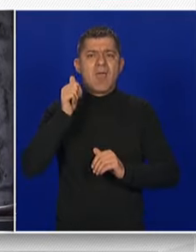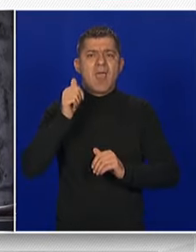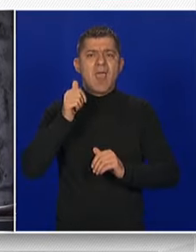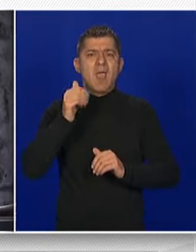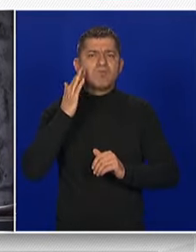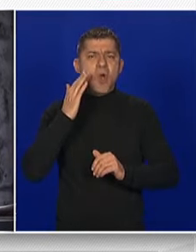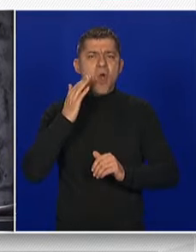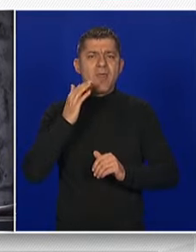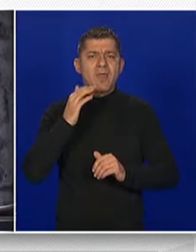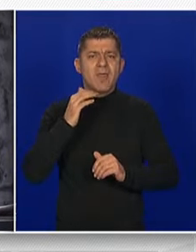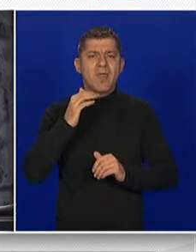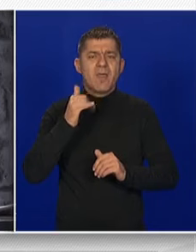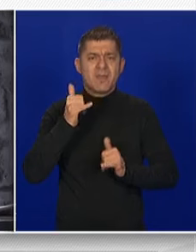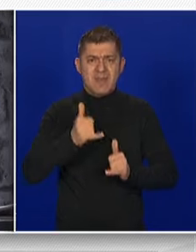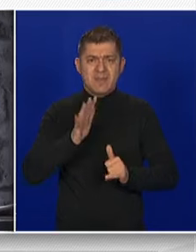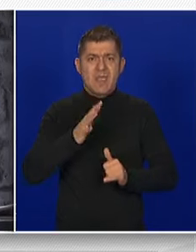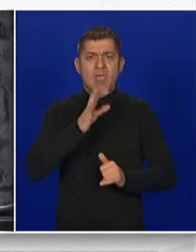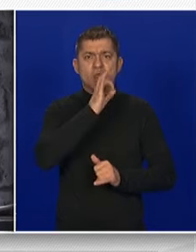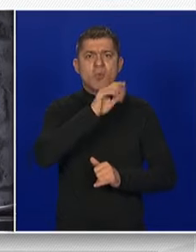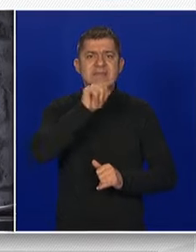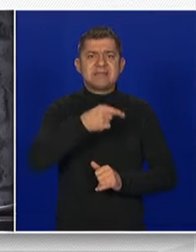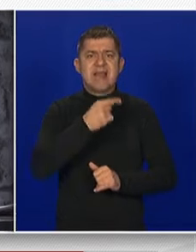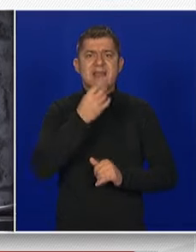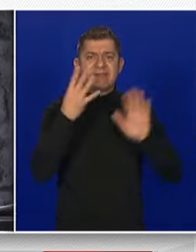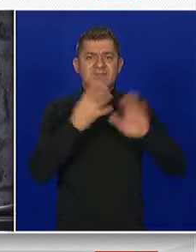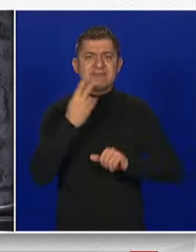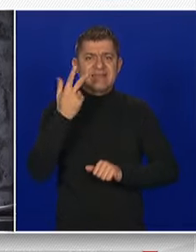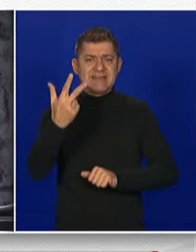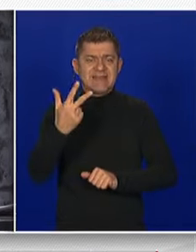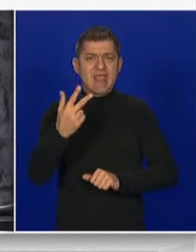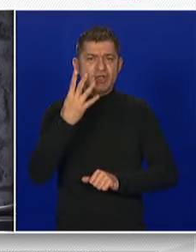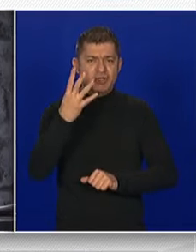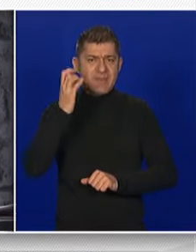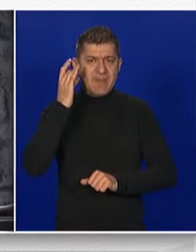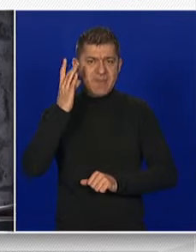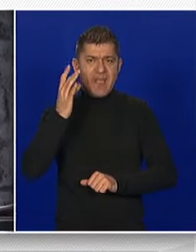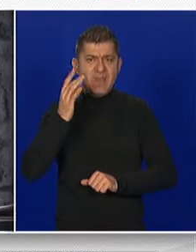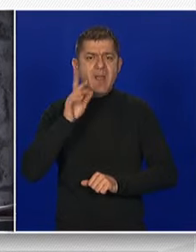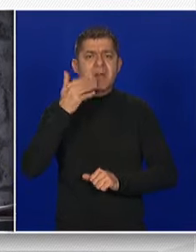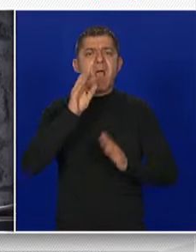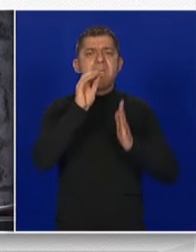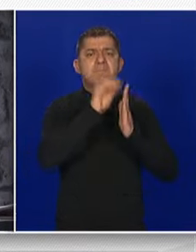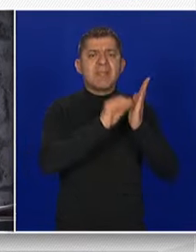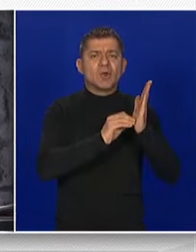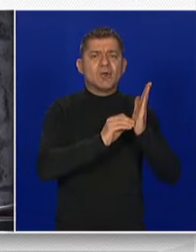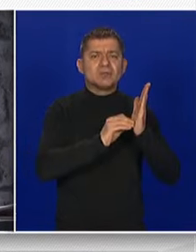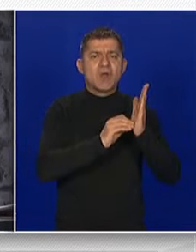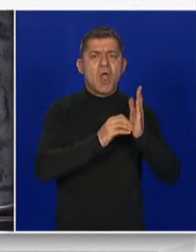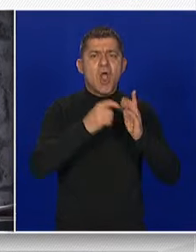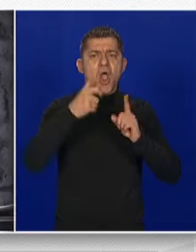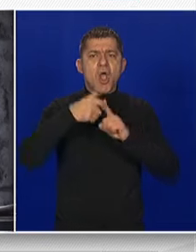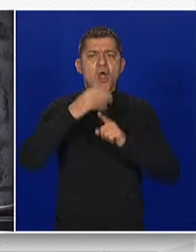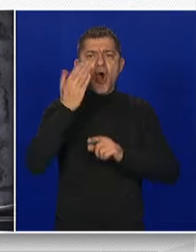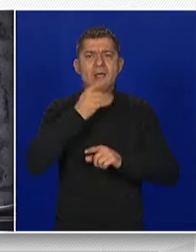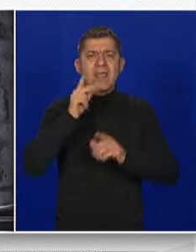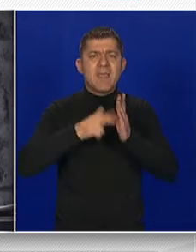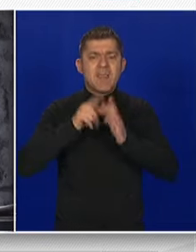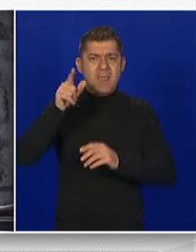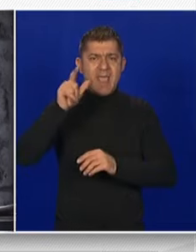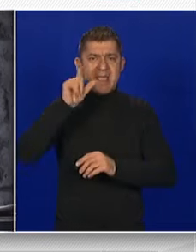ali jučerašnja brojka je 0,93 četvorodnevni prema metodologiji Robert Koch instituta, a